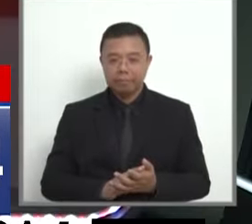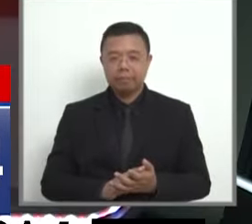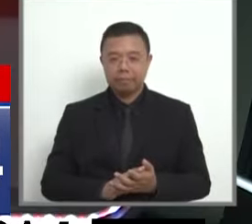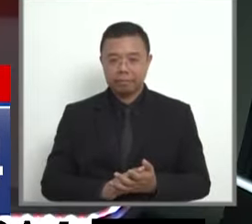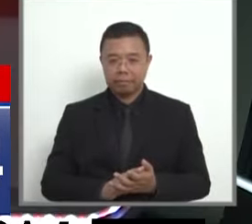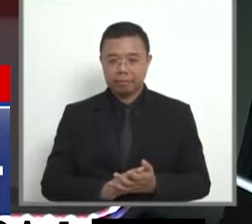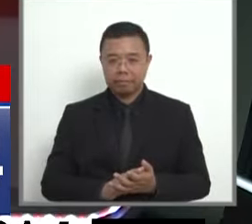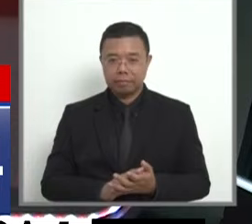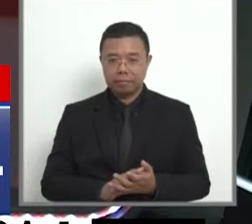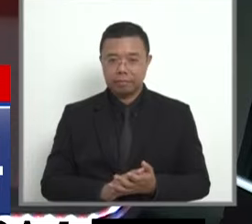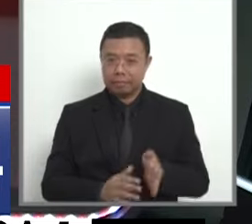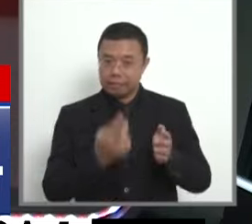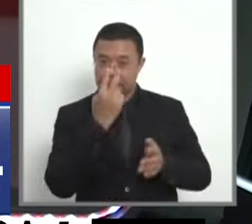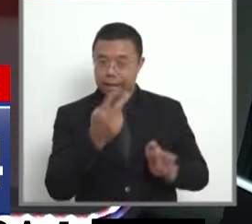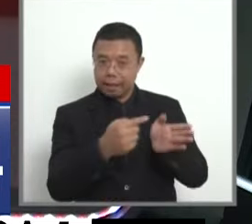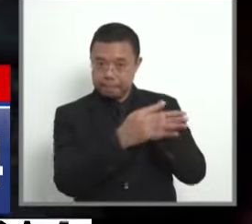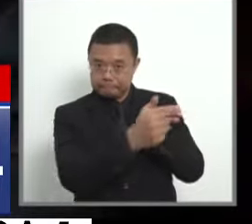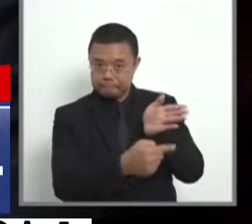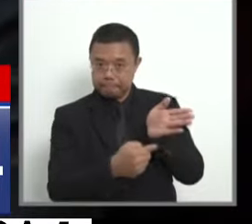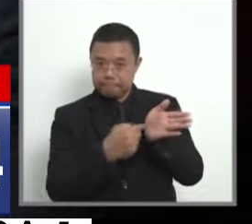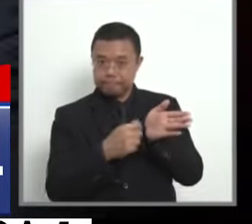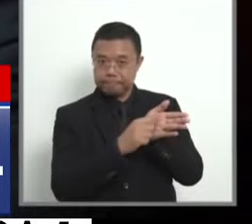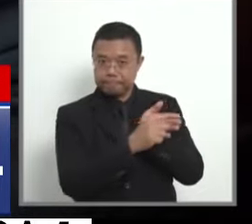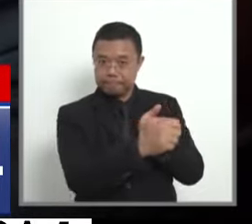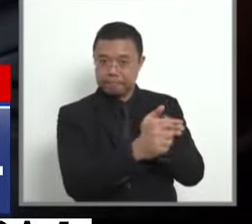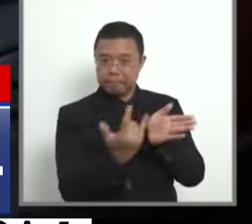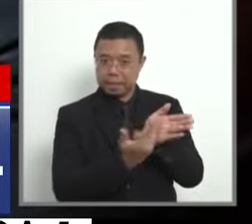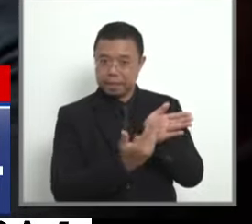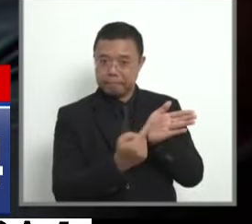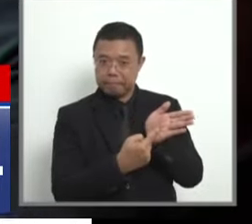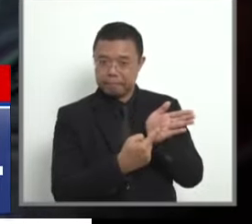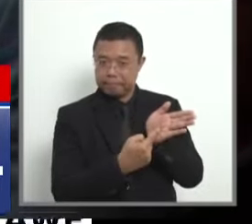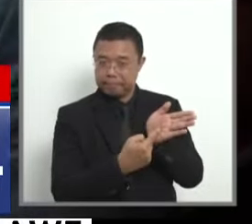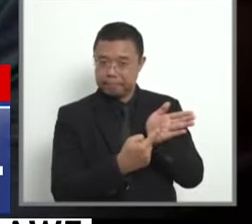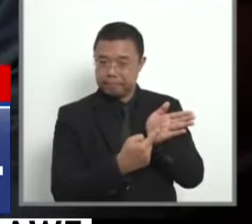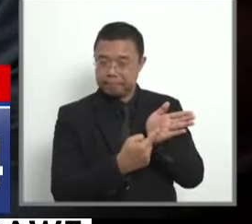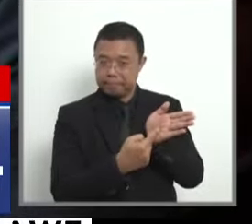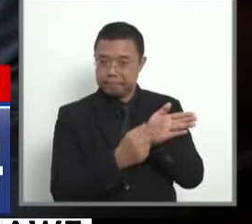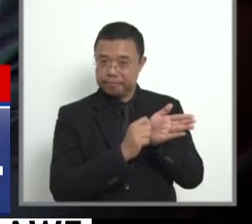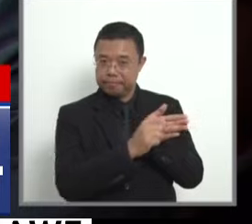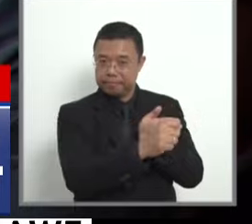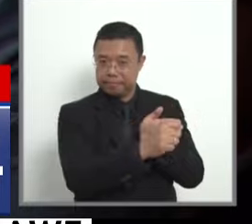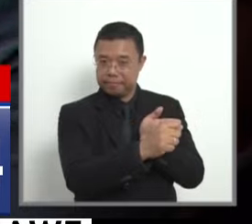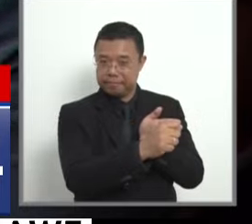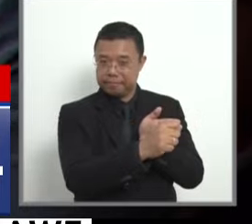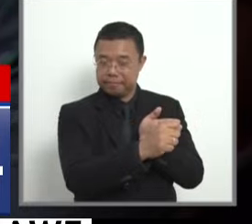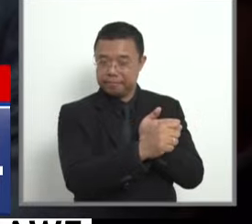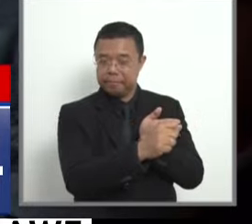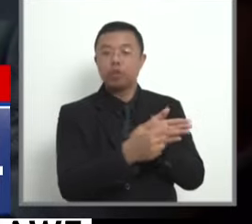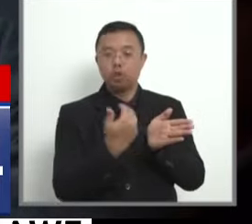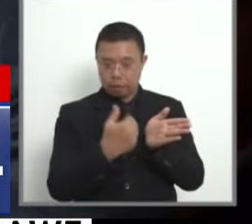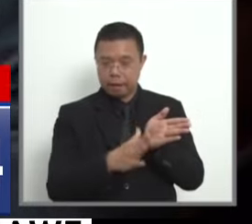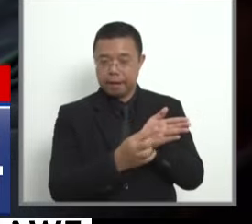C hadirin sekalian dan juga para calon presiden posisi amplop dalam kondisi dile sama